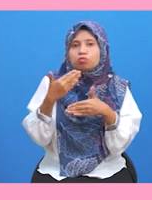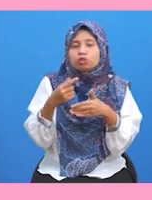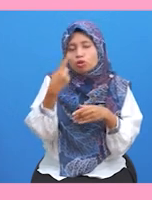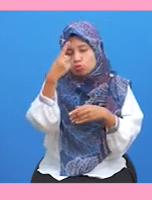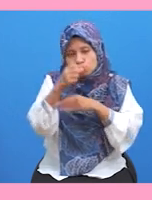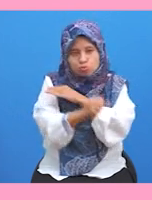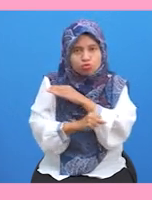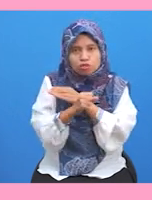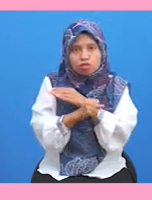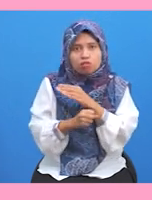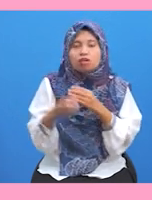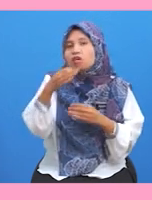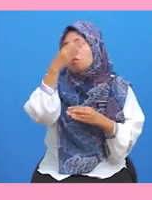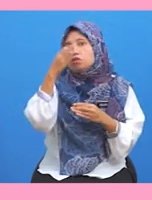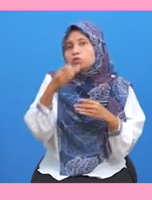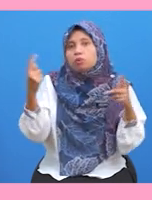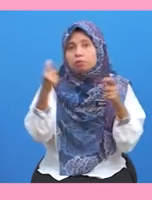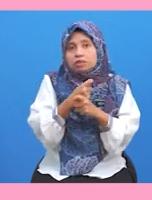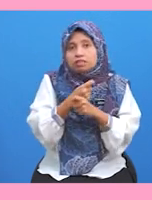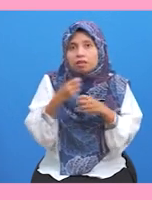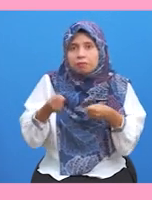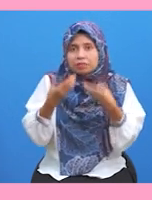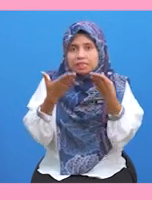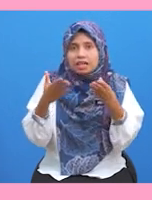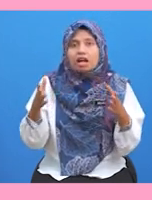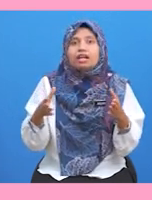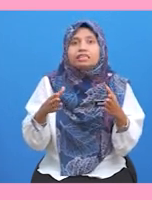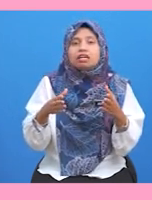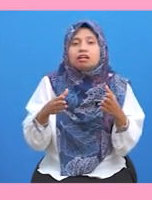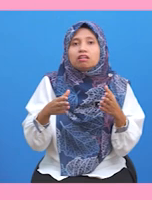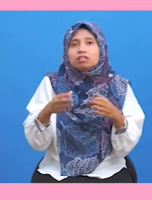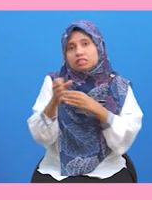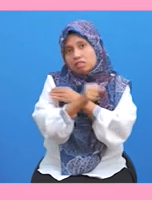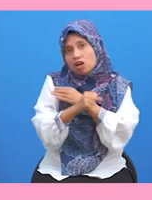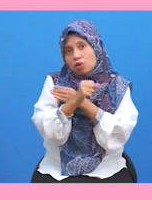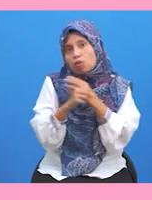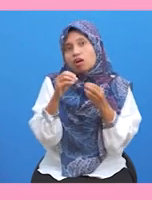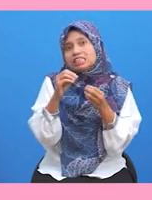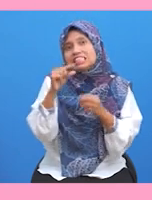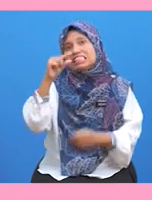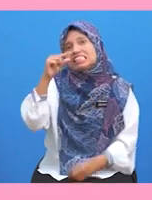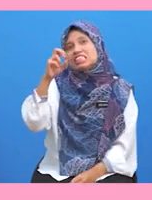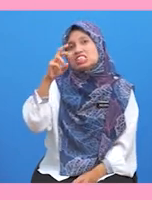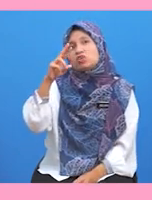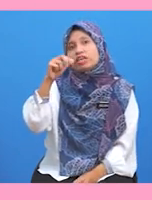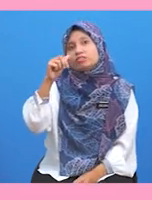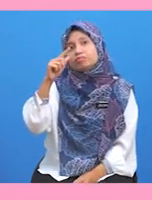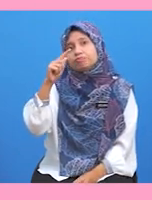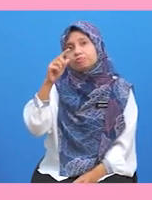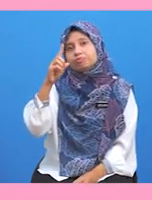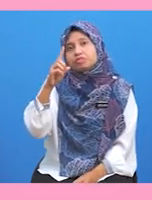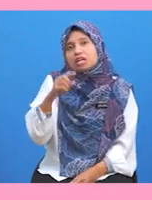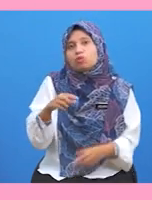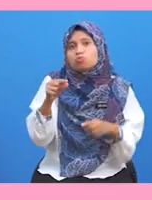Sarawak. Faktor penentangan penyerahan Sarawak yang ketiga adalah Gerard T. McBrien